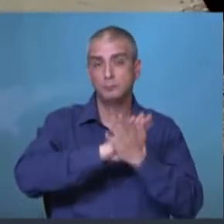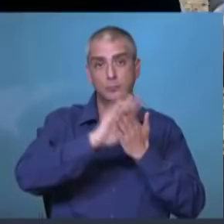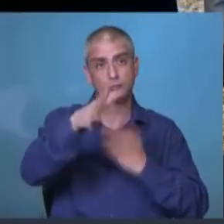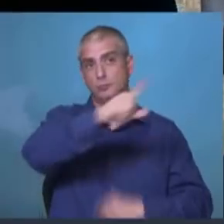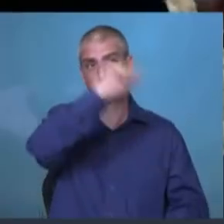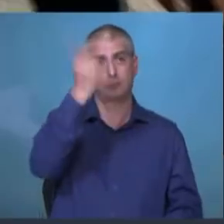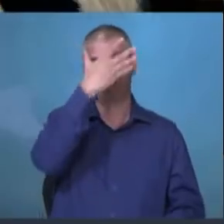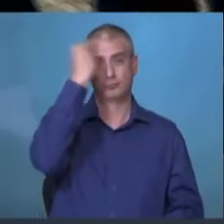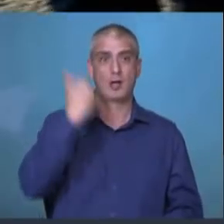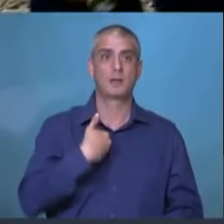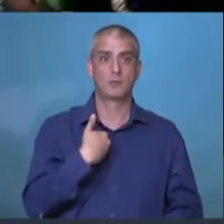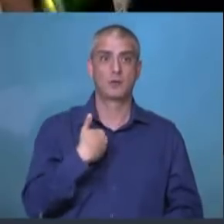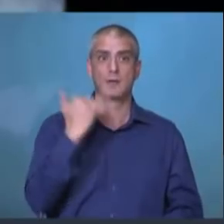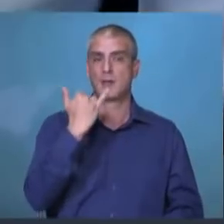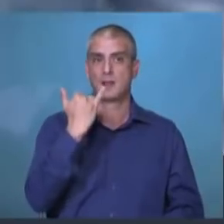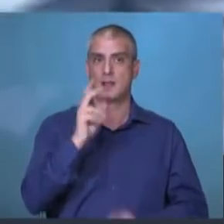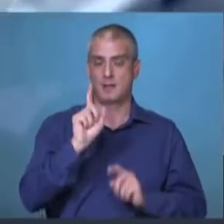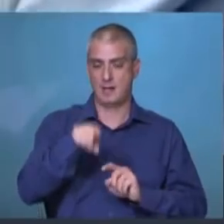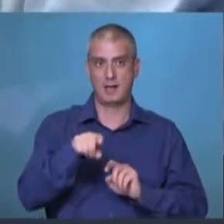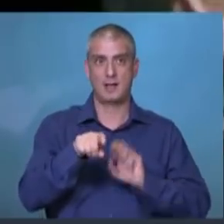אותנו. אבל בדרך כלל מעלים פה רגל,